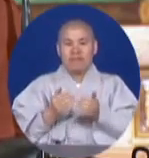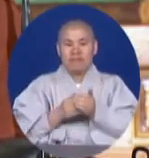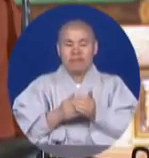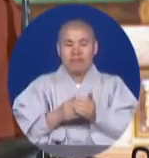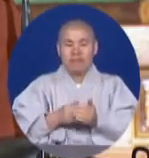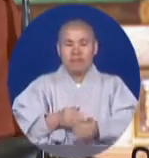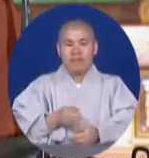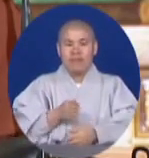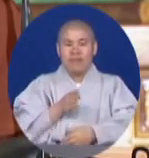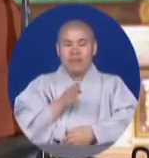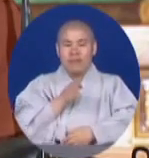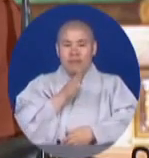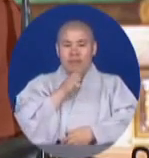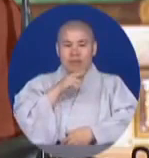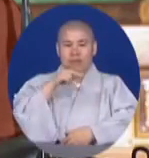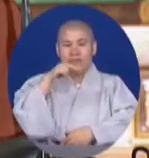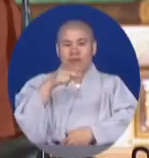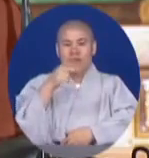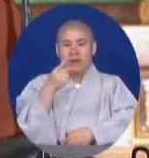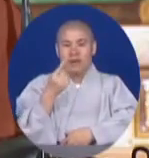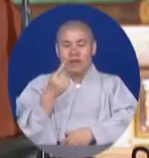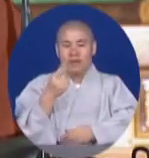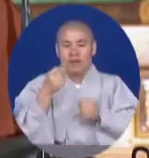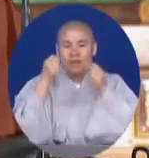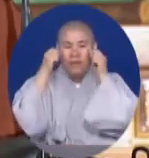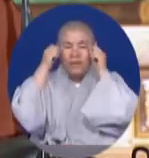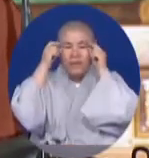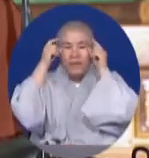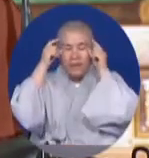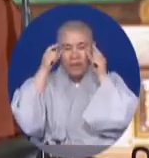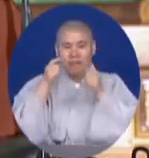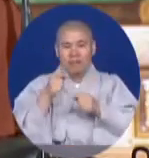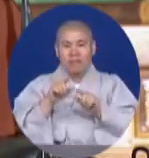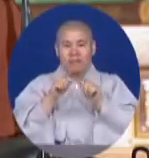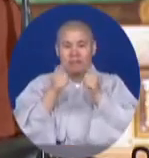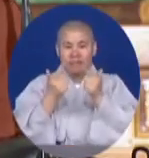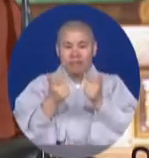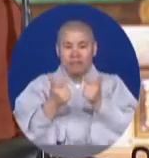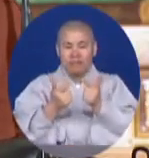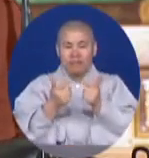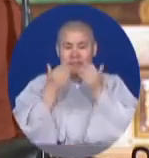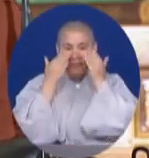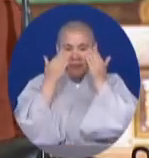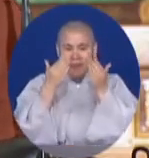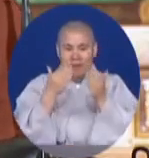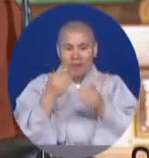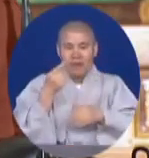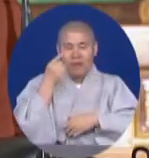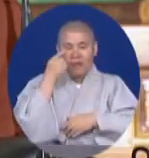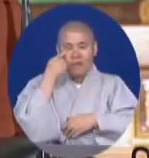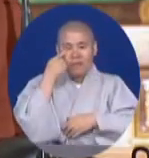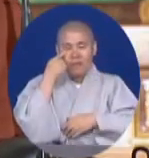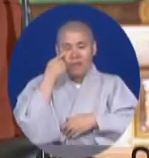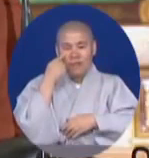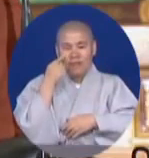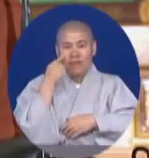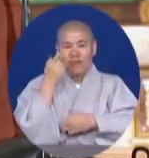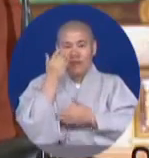이게 참 도인입니다. 아닌 거예요. 분명히 눈에서 불이